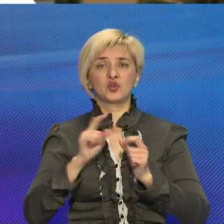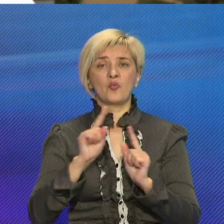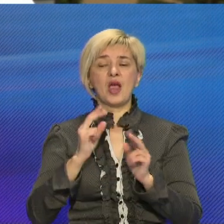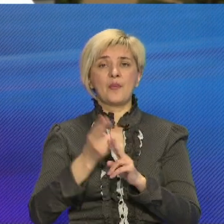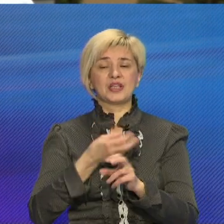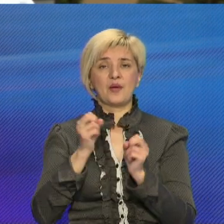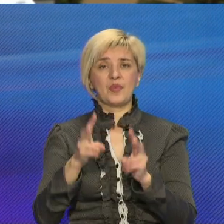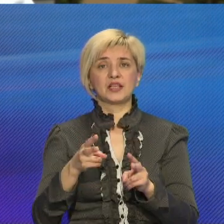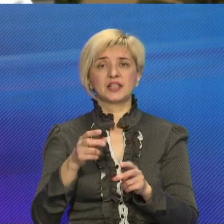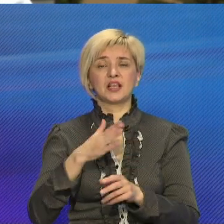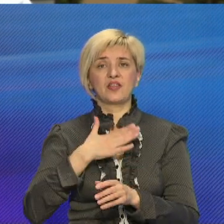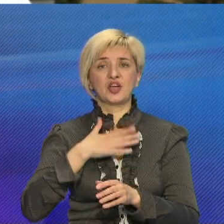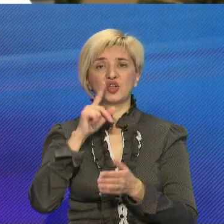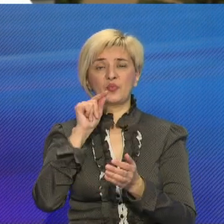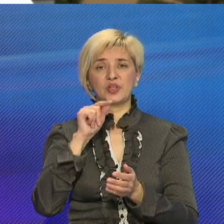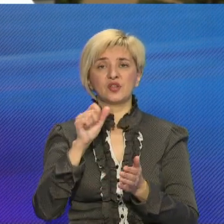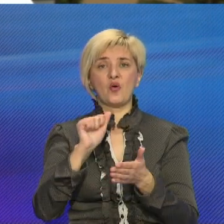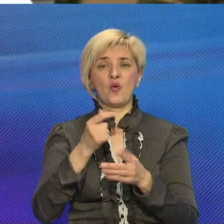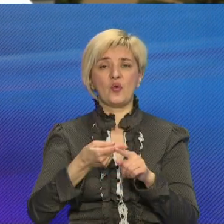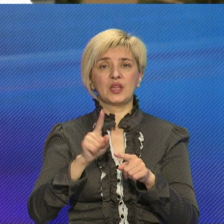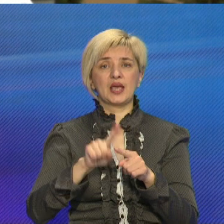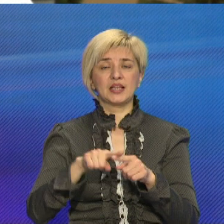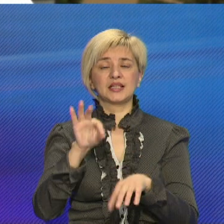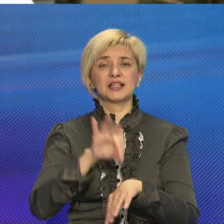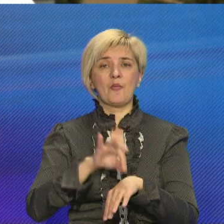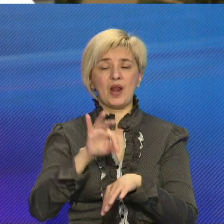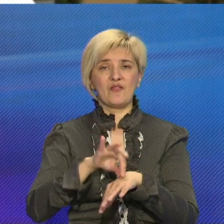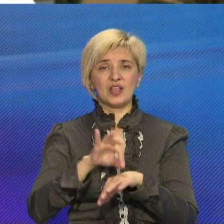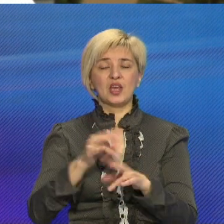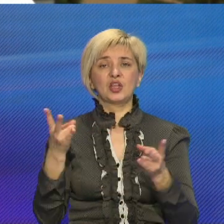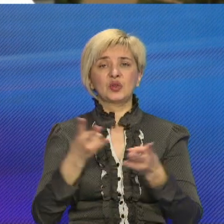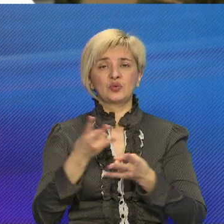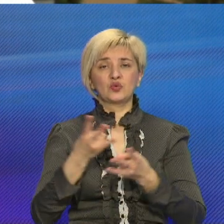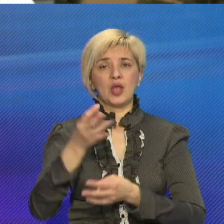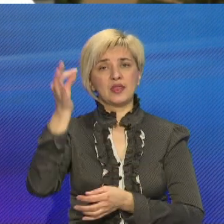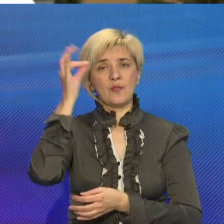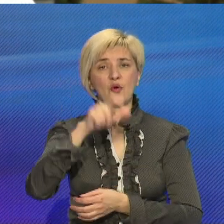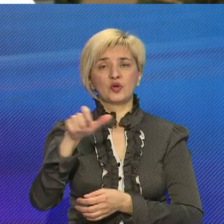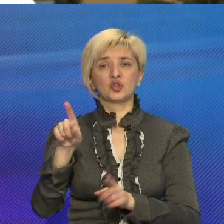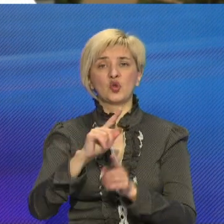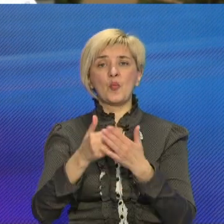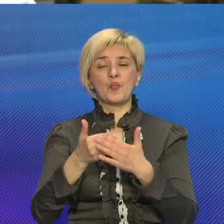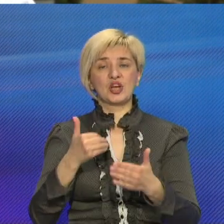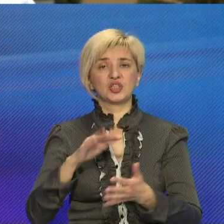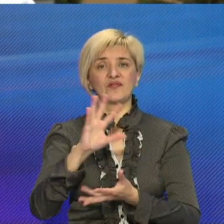птицепоголовья от этих опасных вирусных заболеваний. И тут стоит напомнить гражданам, что прежде